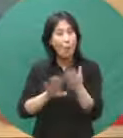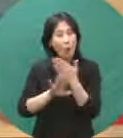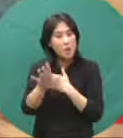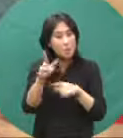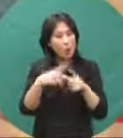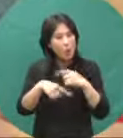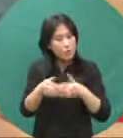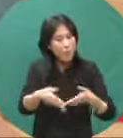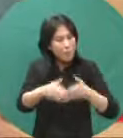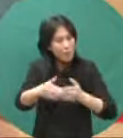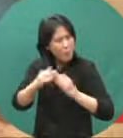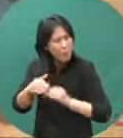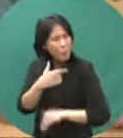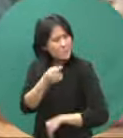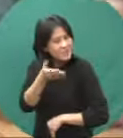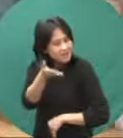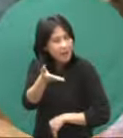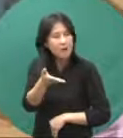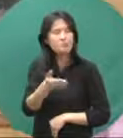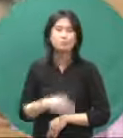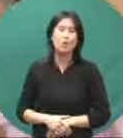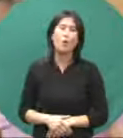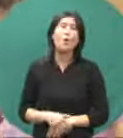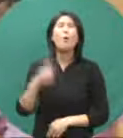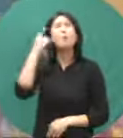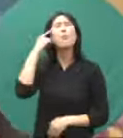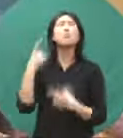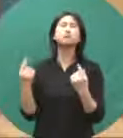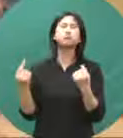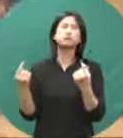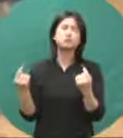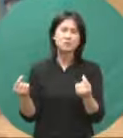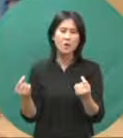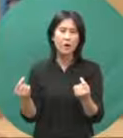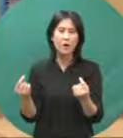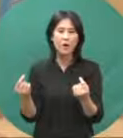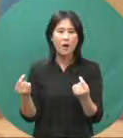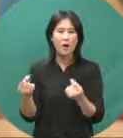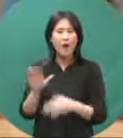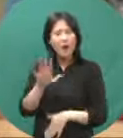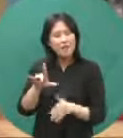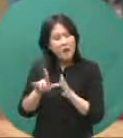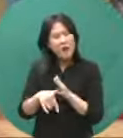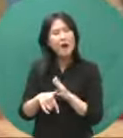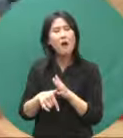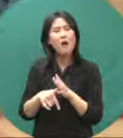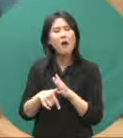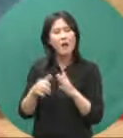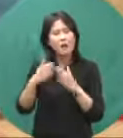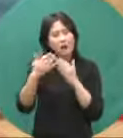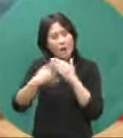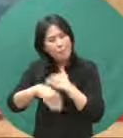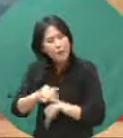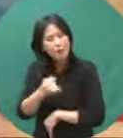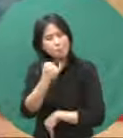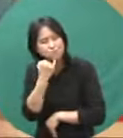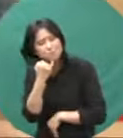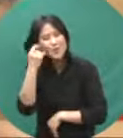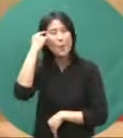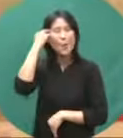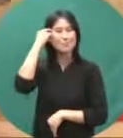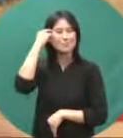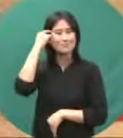場所はもっとたくさん増えるといいなと思います。 はい、あ、思います、こういう場所があると家から出てみようかなっていう気にも